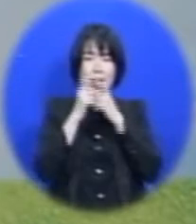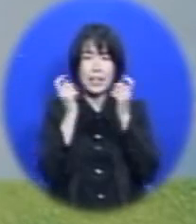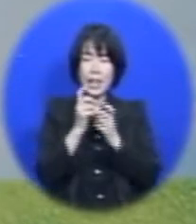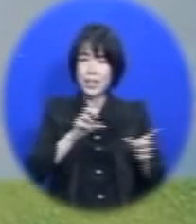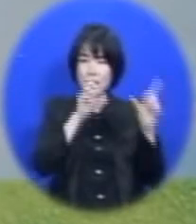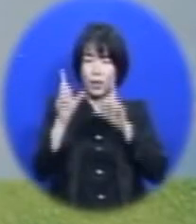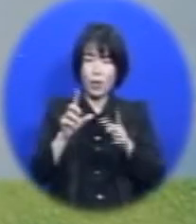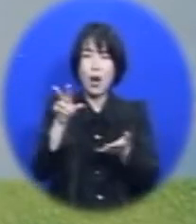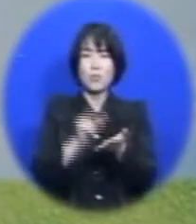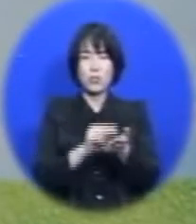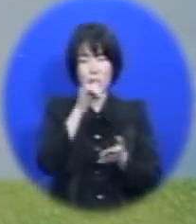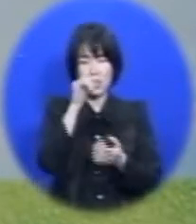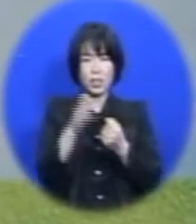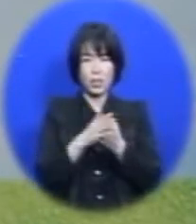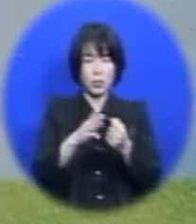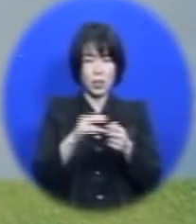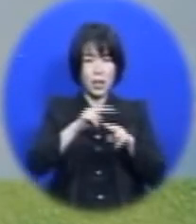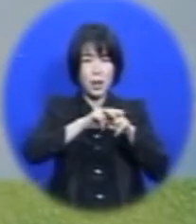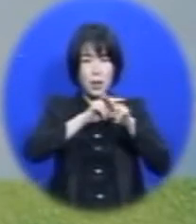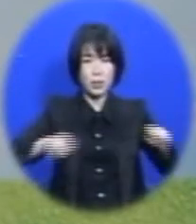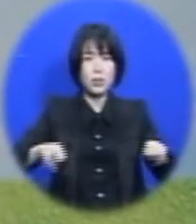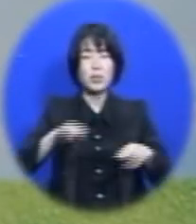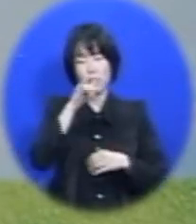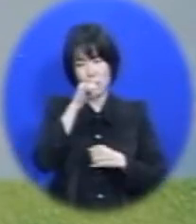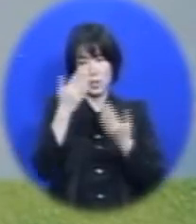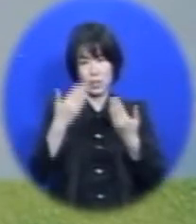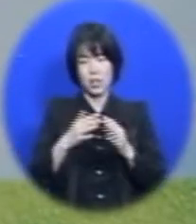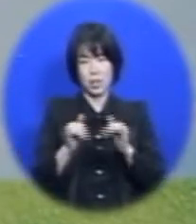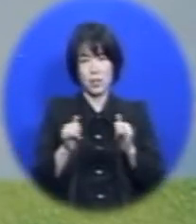문제가 있어서 그는 임용 취소를 받은 사람입니다.